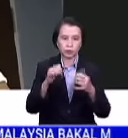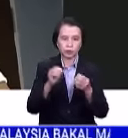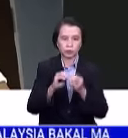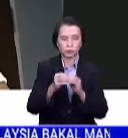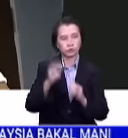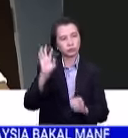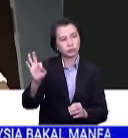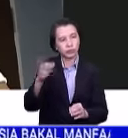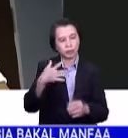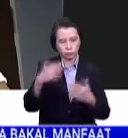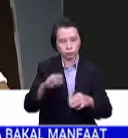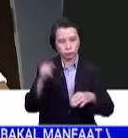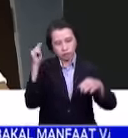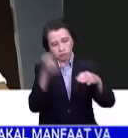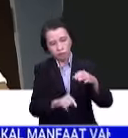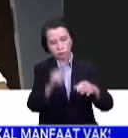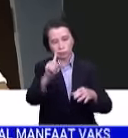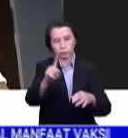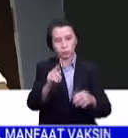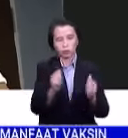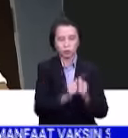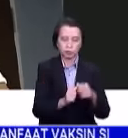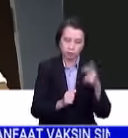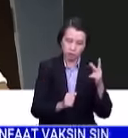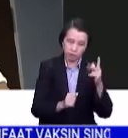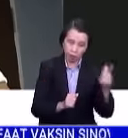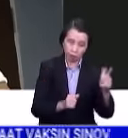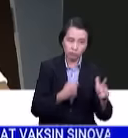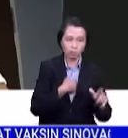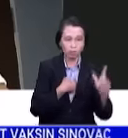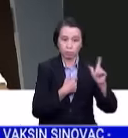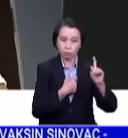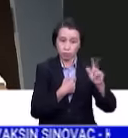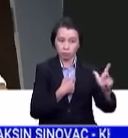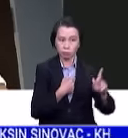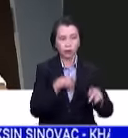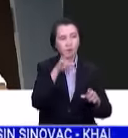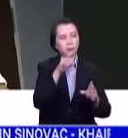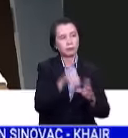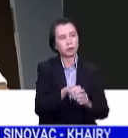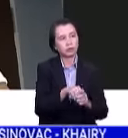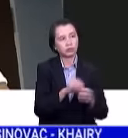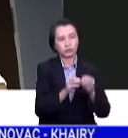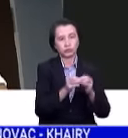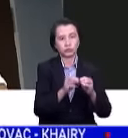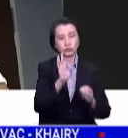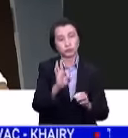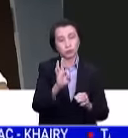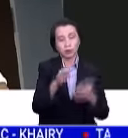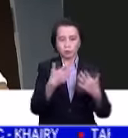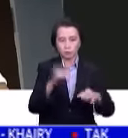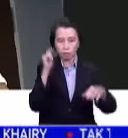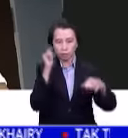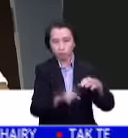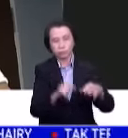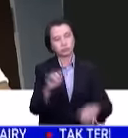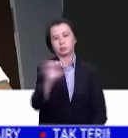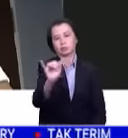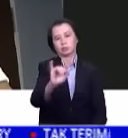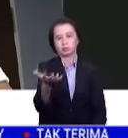dan saya telah menjadikan satu gol. Dengan KL pun saya masuk sebagai nombor 9, saya telah menjadikan gol